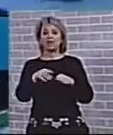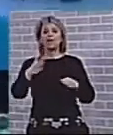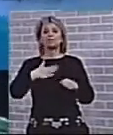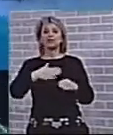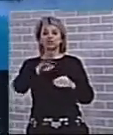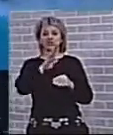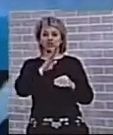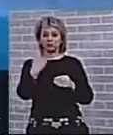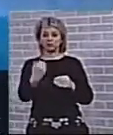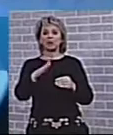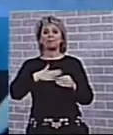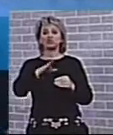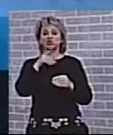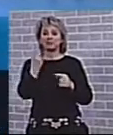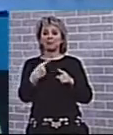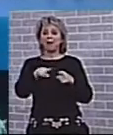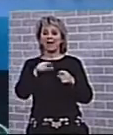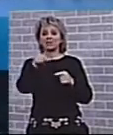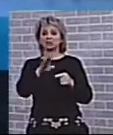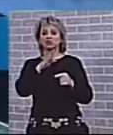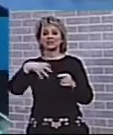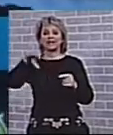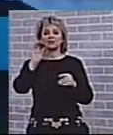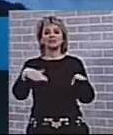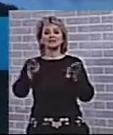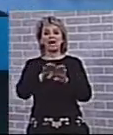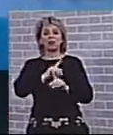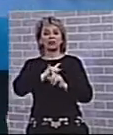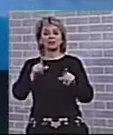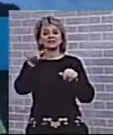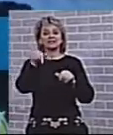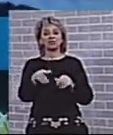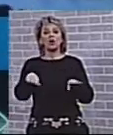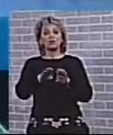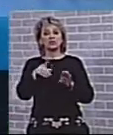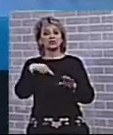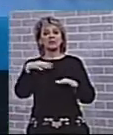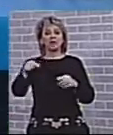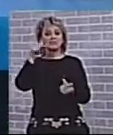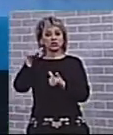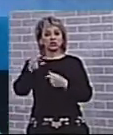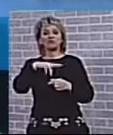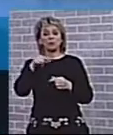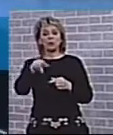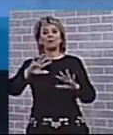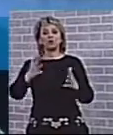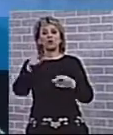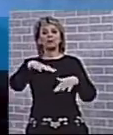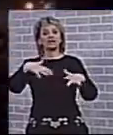же девушки, мы же женщины, поэтому женский гандбол всегда такой непредсказуемый. Вроде мы там сконцентрировались какой-то период, хоп,